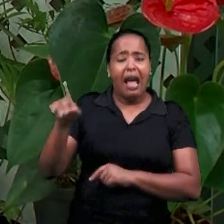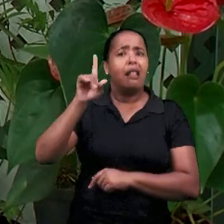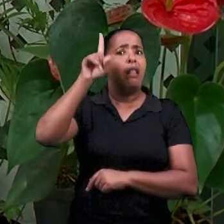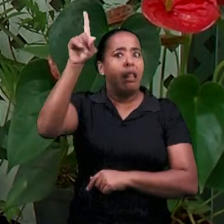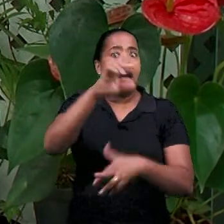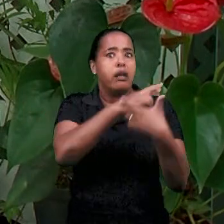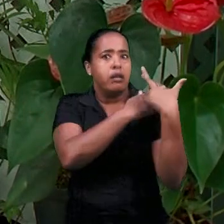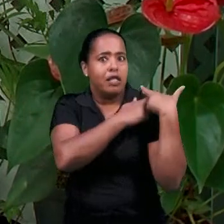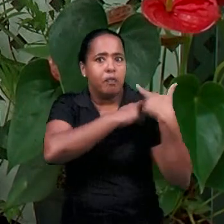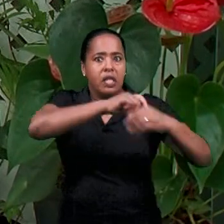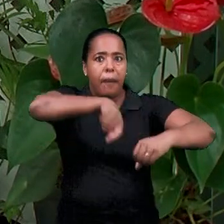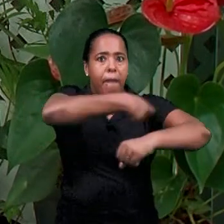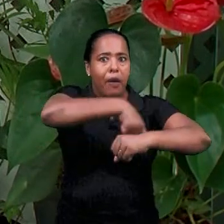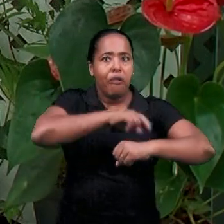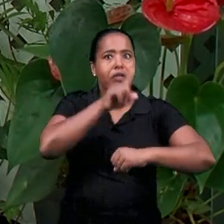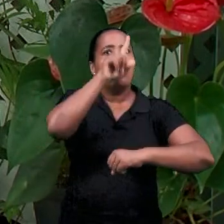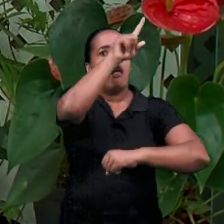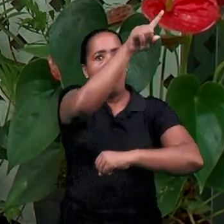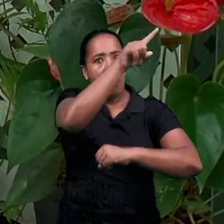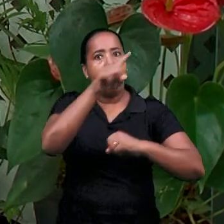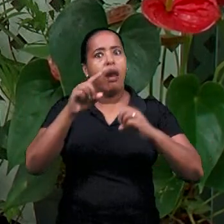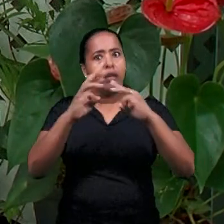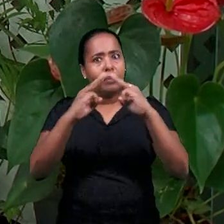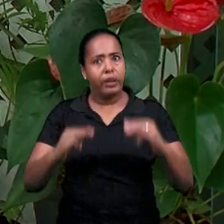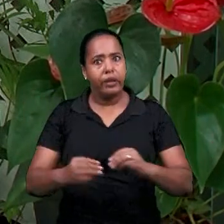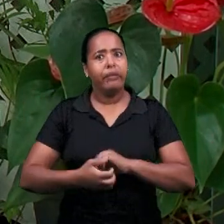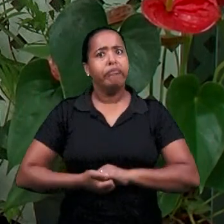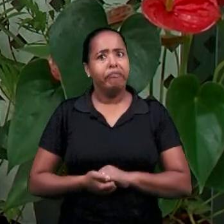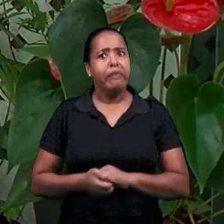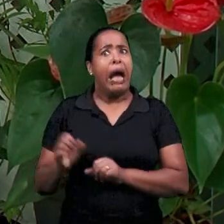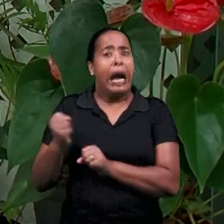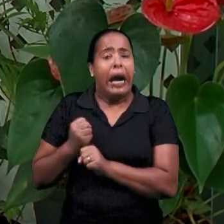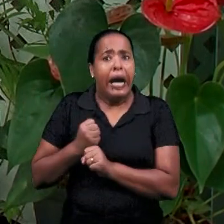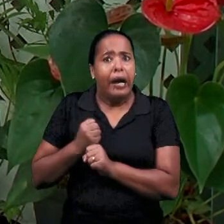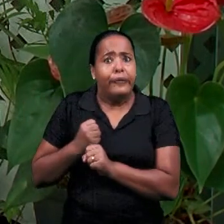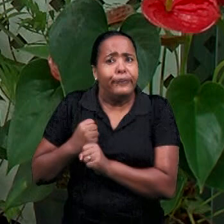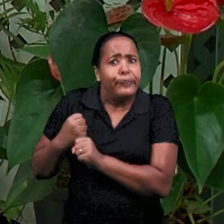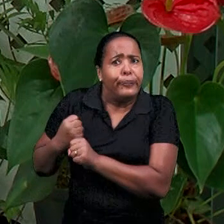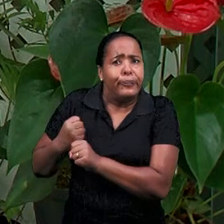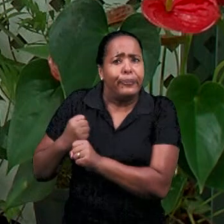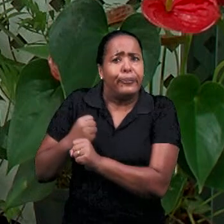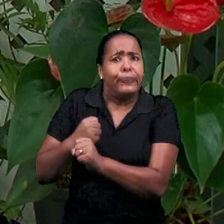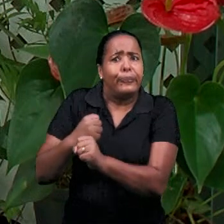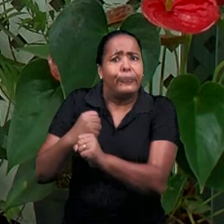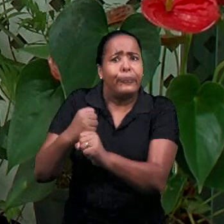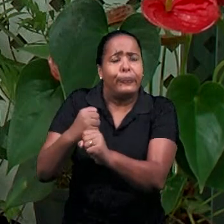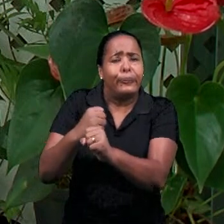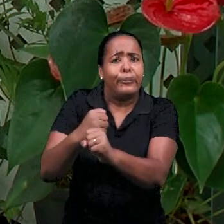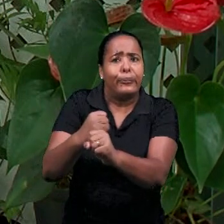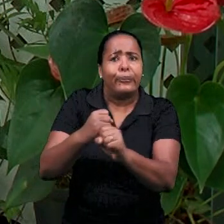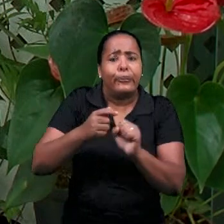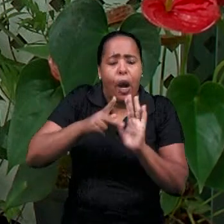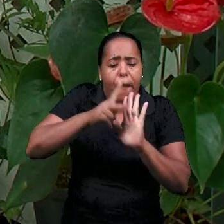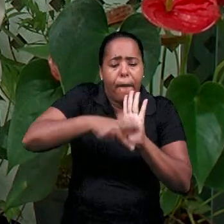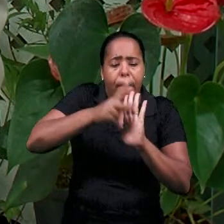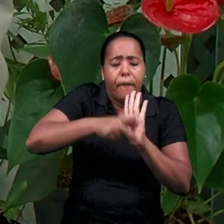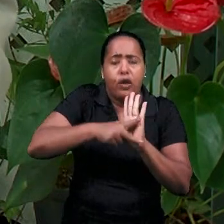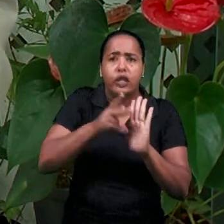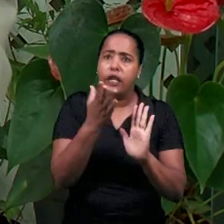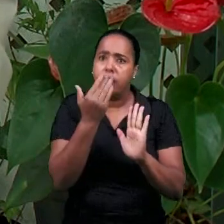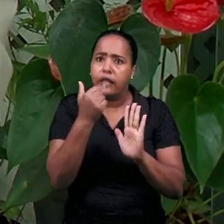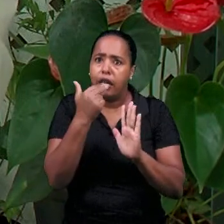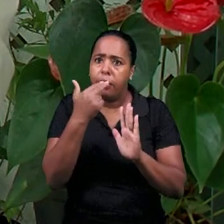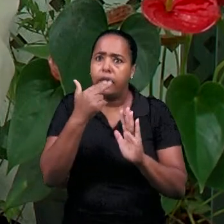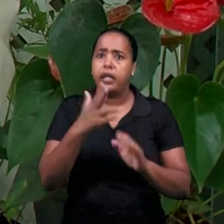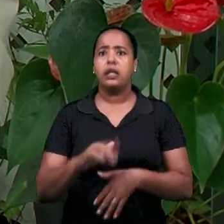sœur, c'est celle qui prend soin de du réfectoire du Manaïm, de la cantine. Il y a des